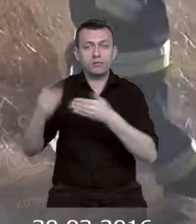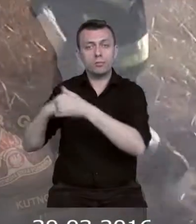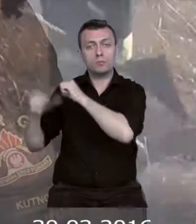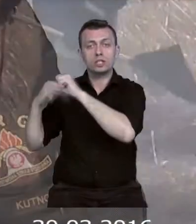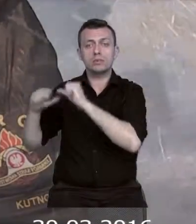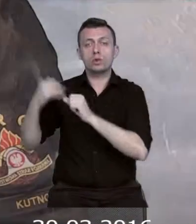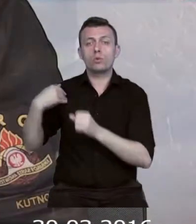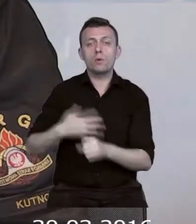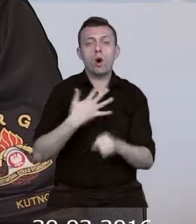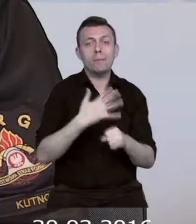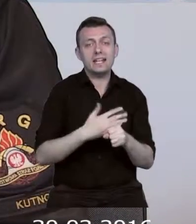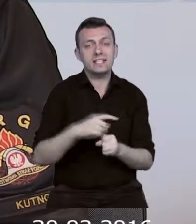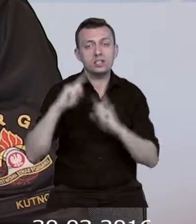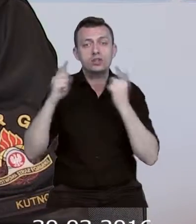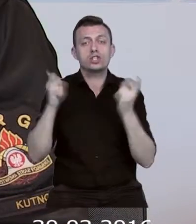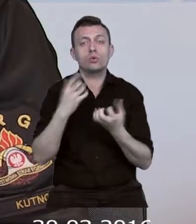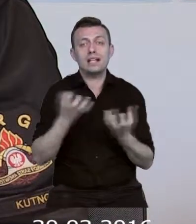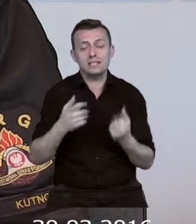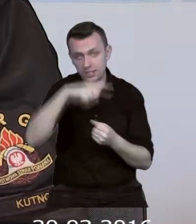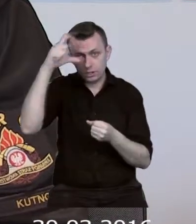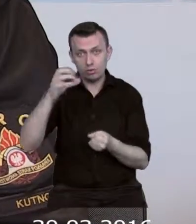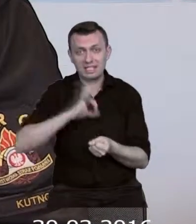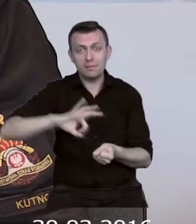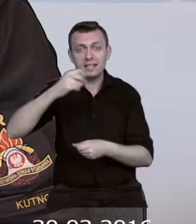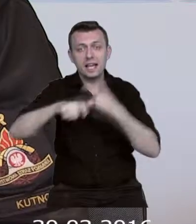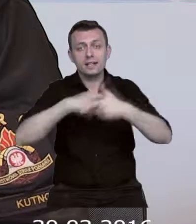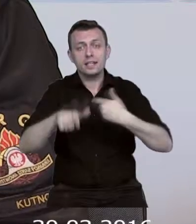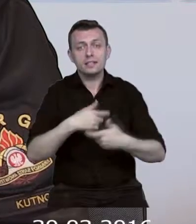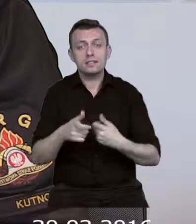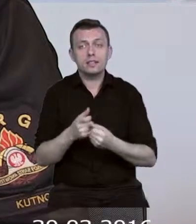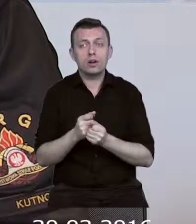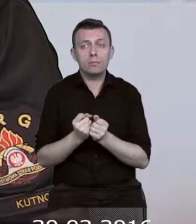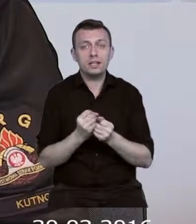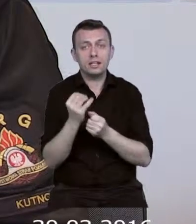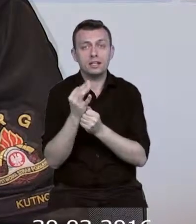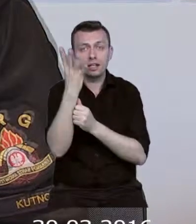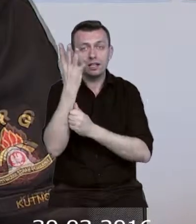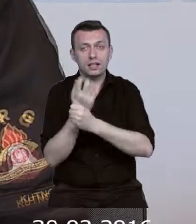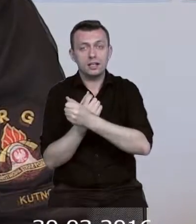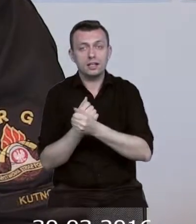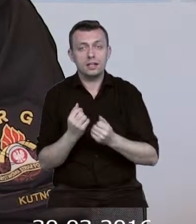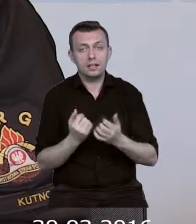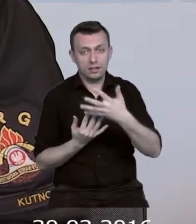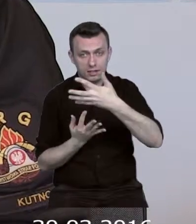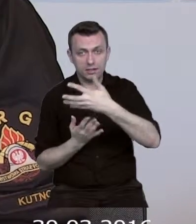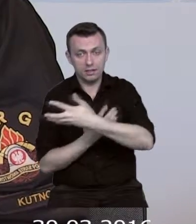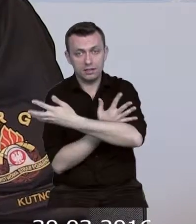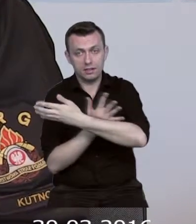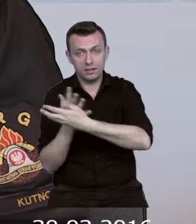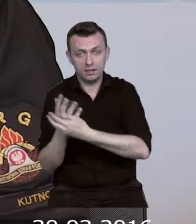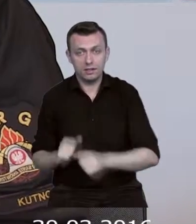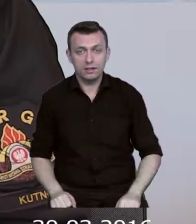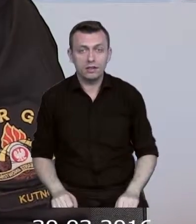ubiegłym roku odnotowaliśmy 50 takich zdarzeń. W miesiącu marcu w tym roku mieliśmy już 8. Odnotowaliśmy 2